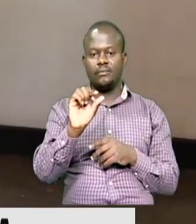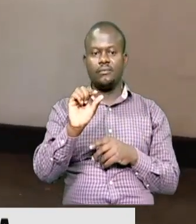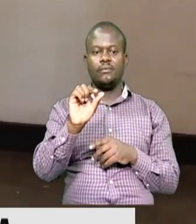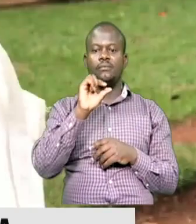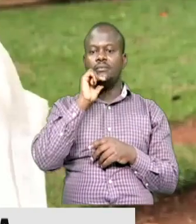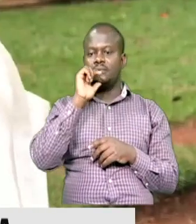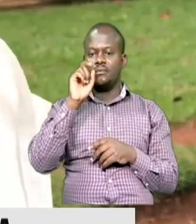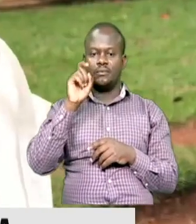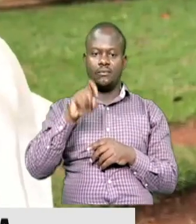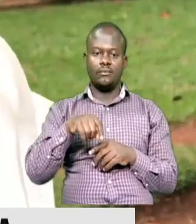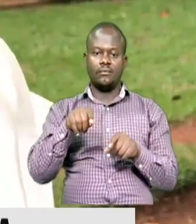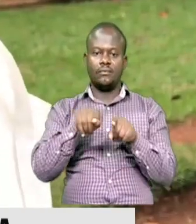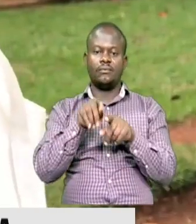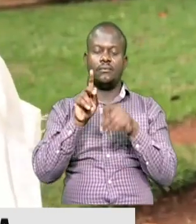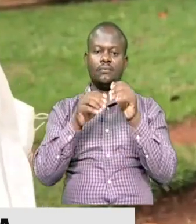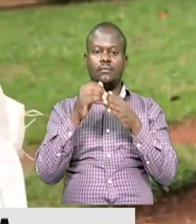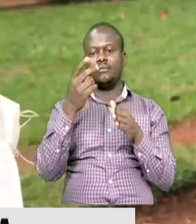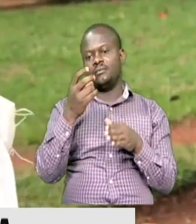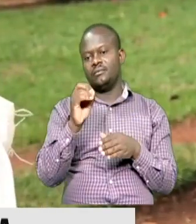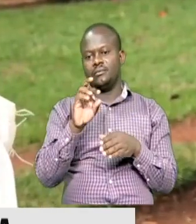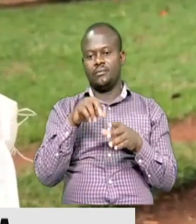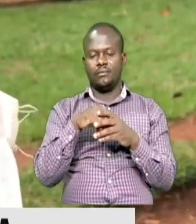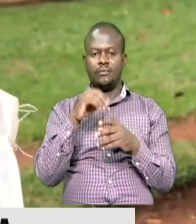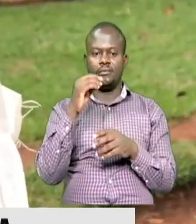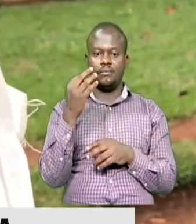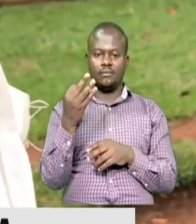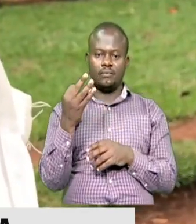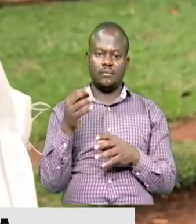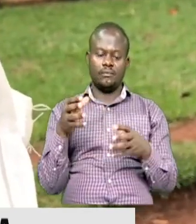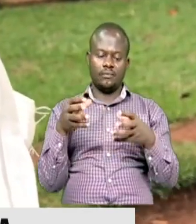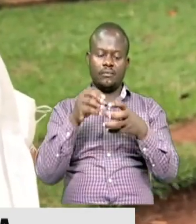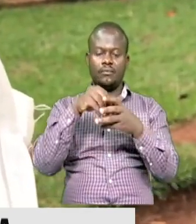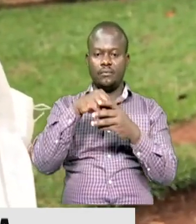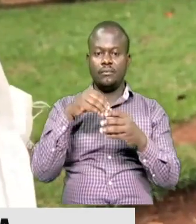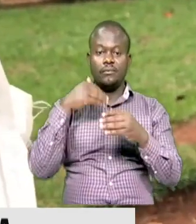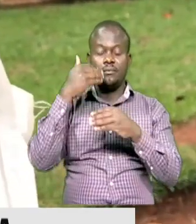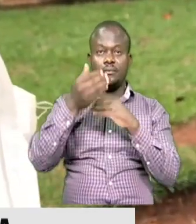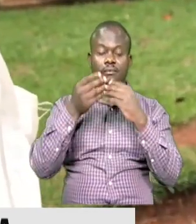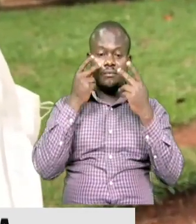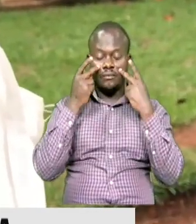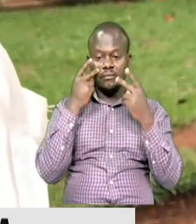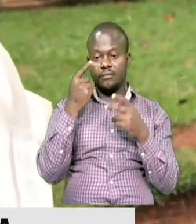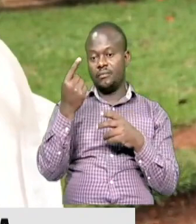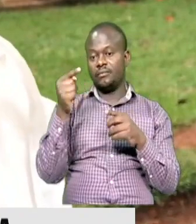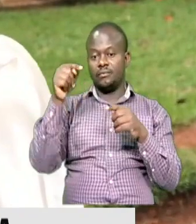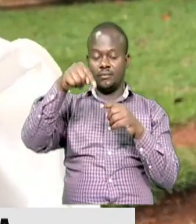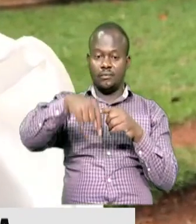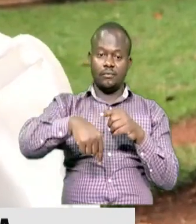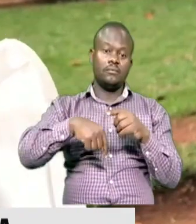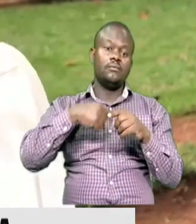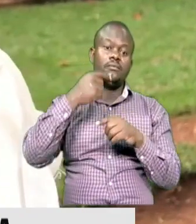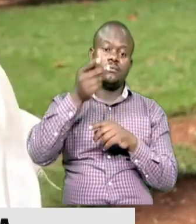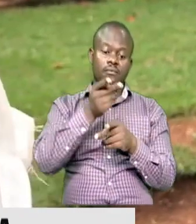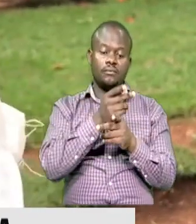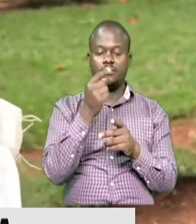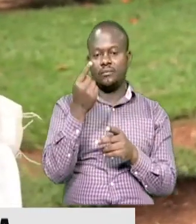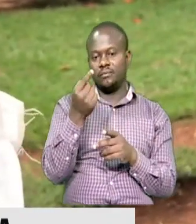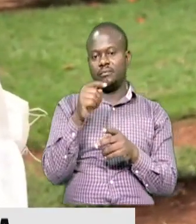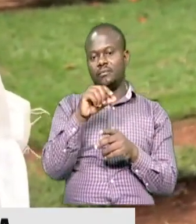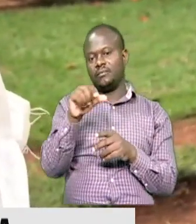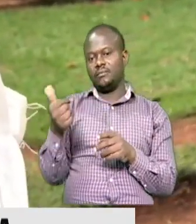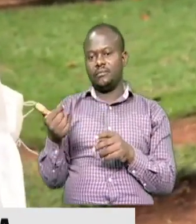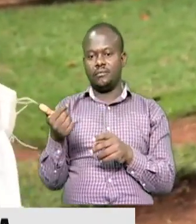hatakwiriye nk'abantu nka babiri cyangwa batatu bahuriyemo, ugasanga umwe araje bakabanza bakita kuri umwe undi